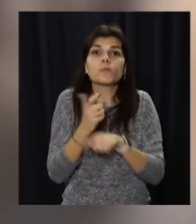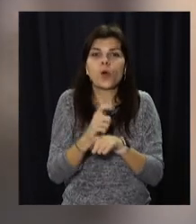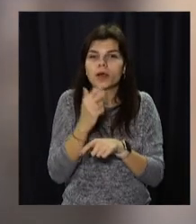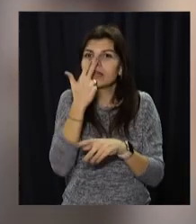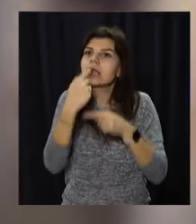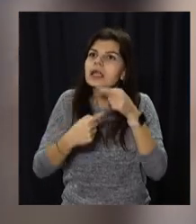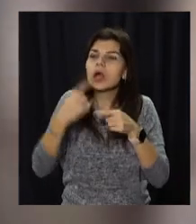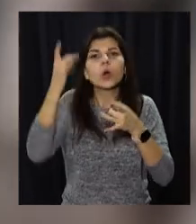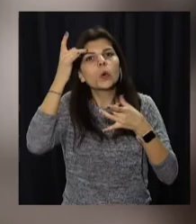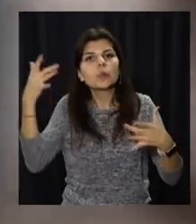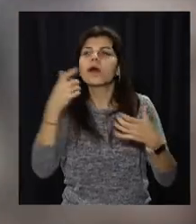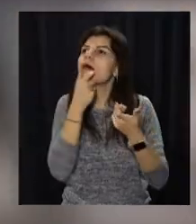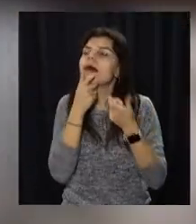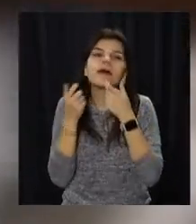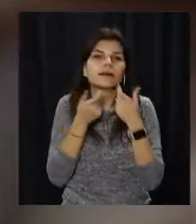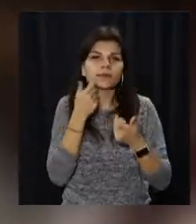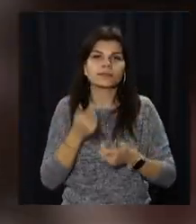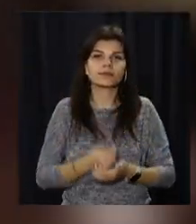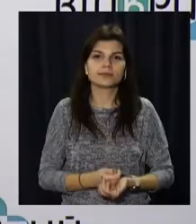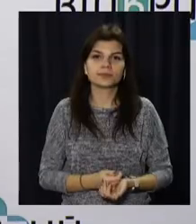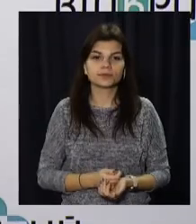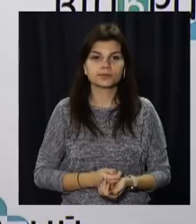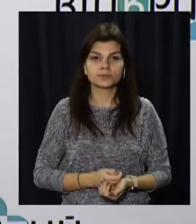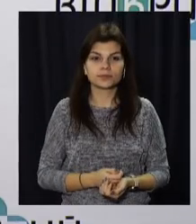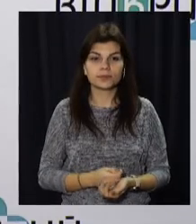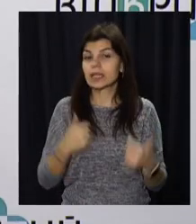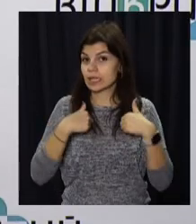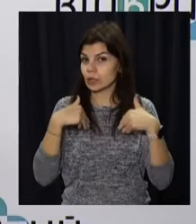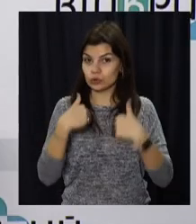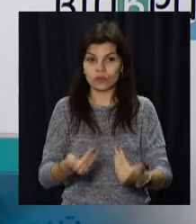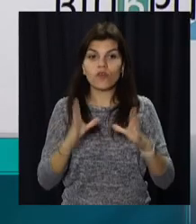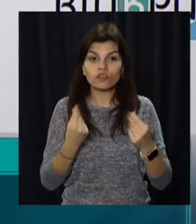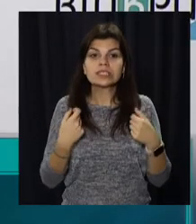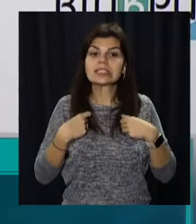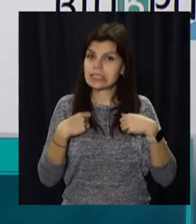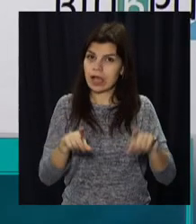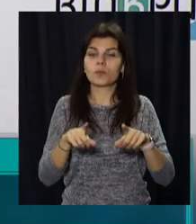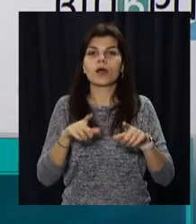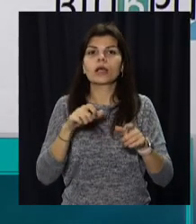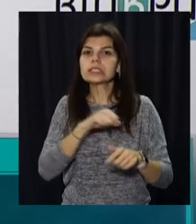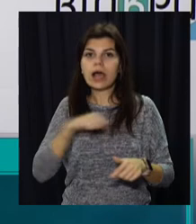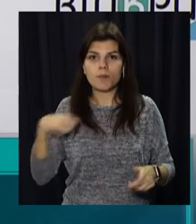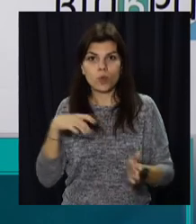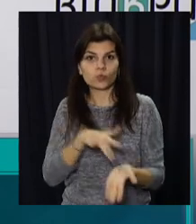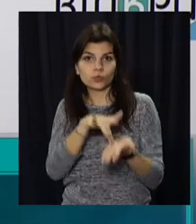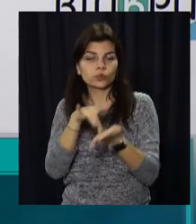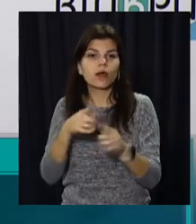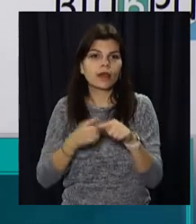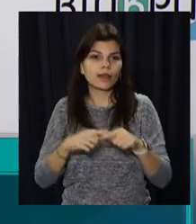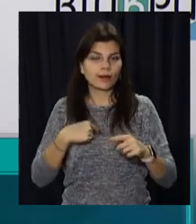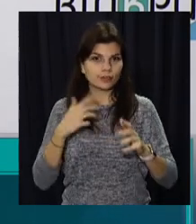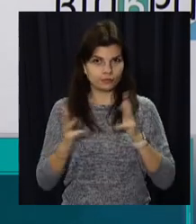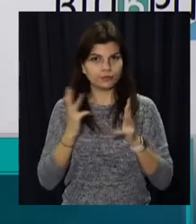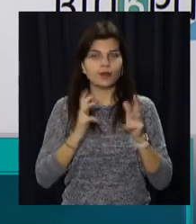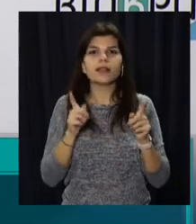більше традиціями та культурою інших країн. Я рекомендую взагалі самостійне путешествие. Це это так бодрит,